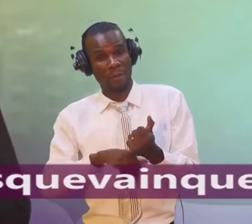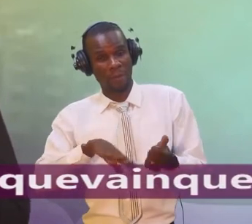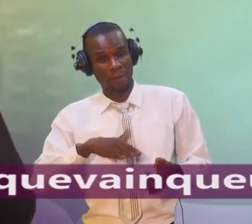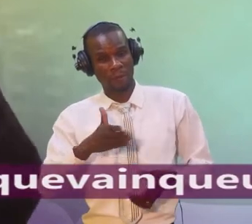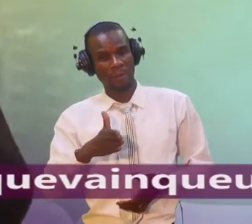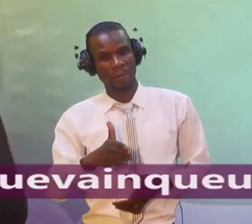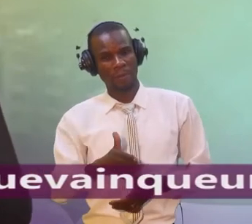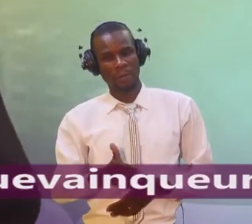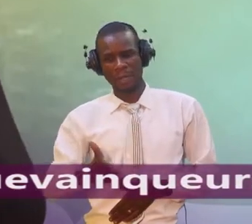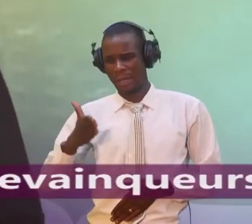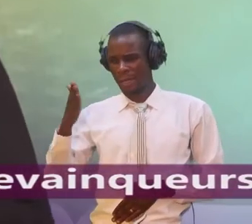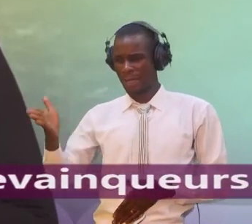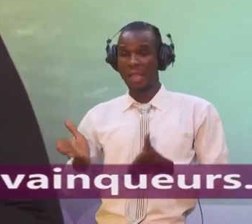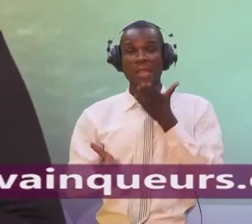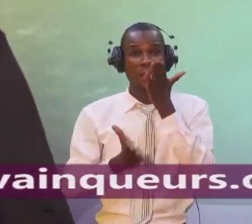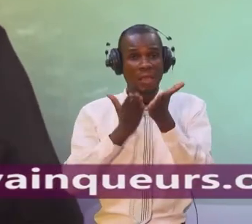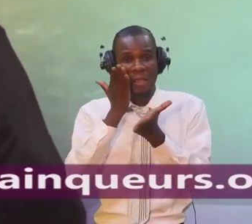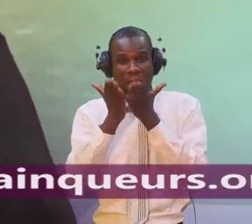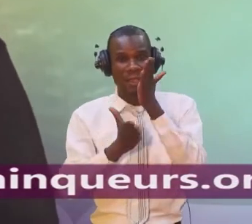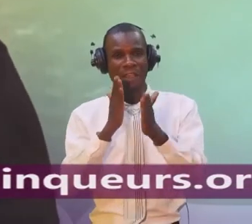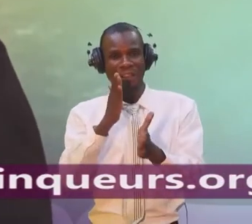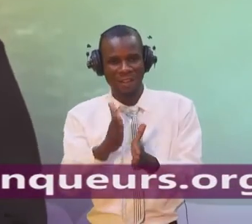Na hata kufanya kazi,